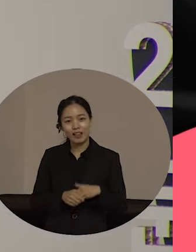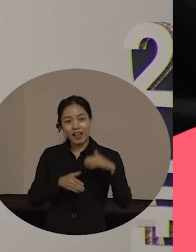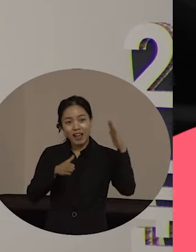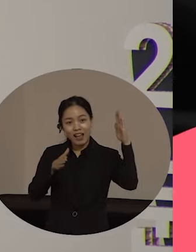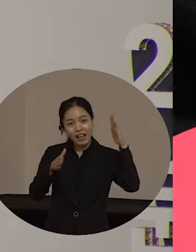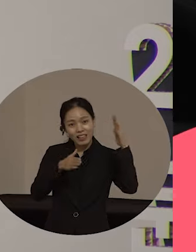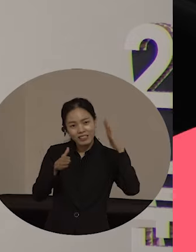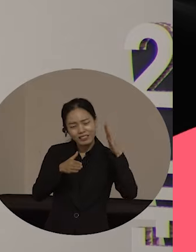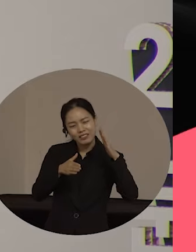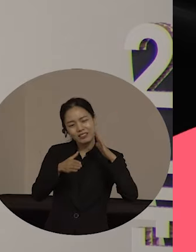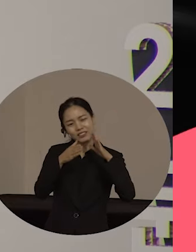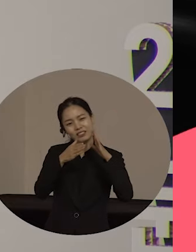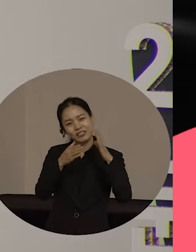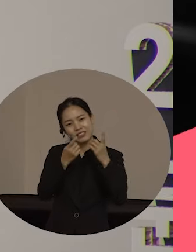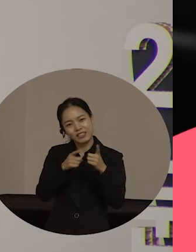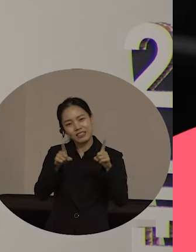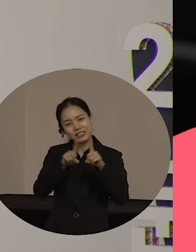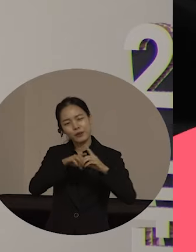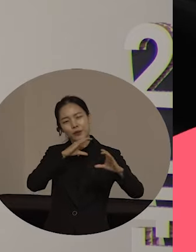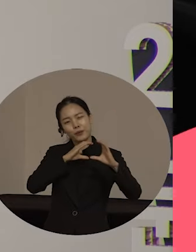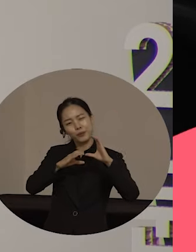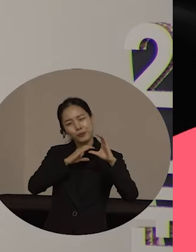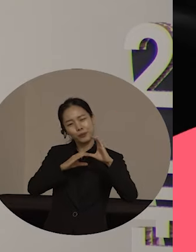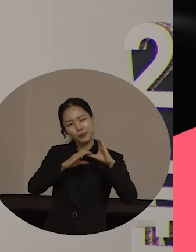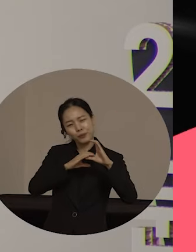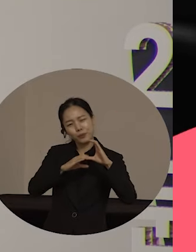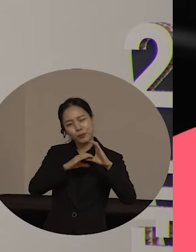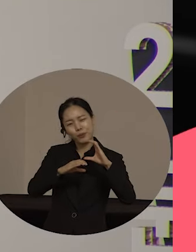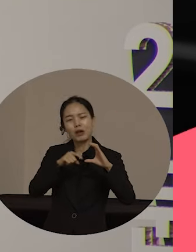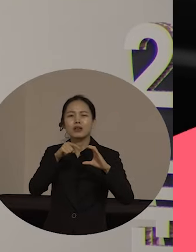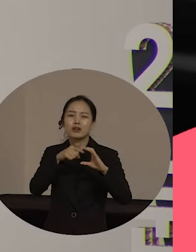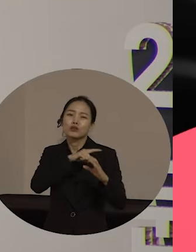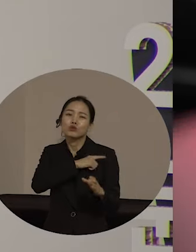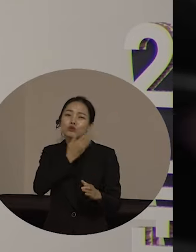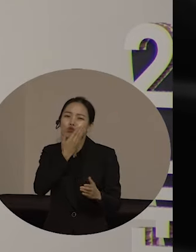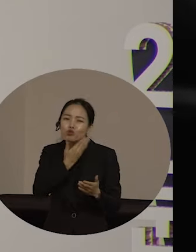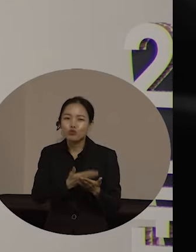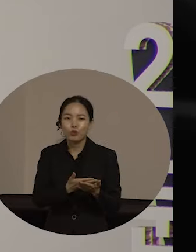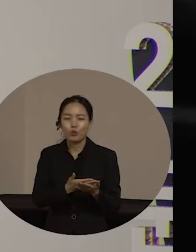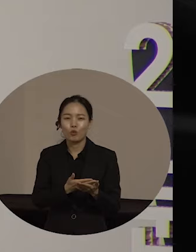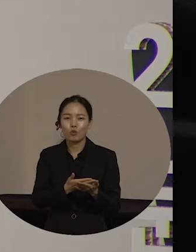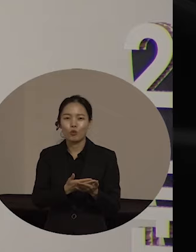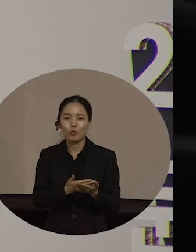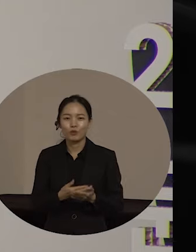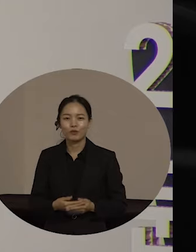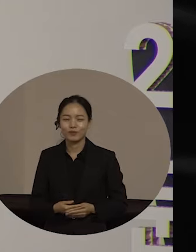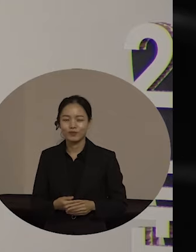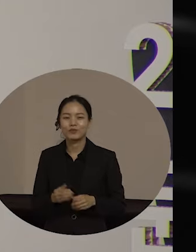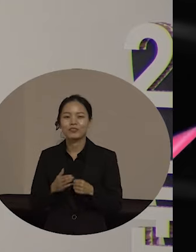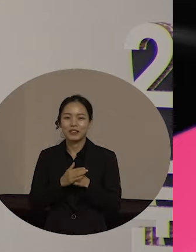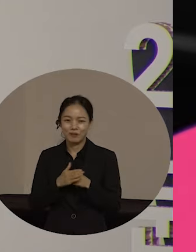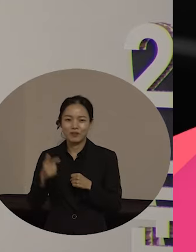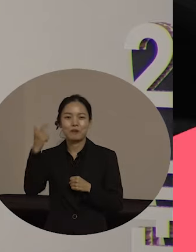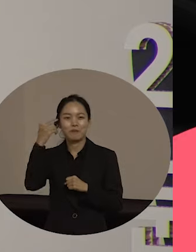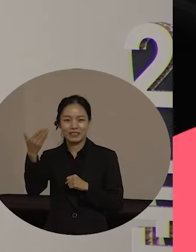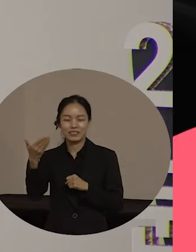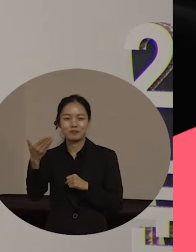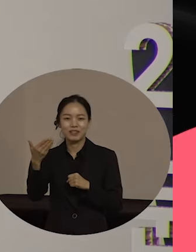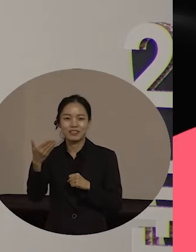교사들이 가장 중요한 접근성 아니냐 그런 질문이기 때문에 마지막으로 이 그 질문을 드렸고 역시